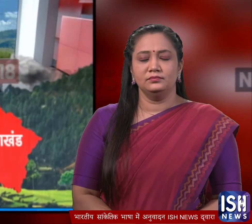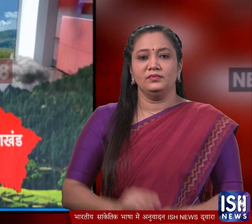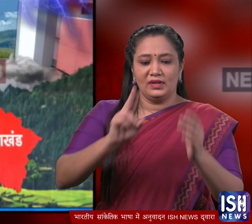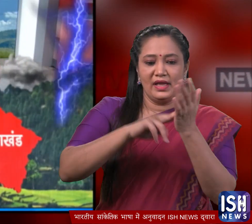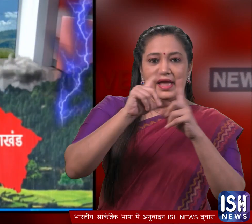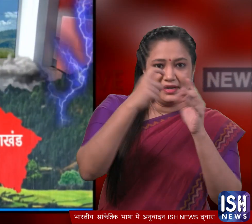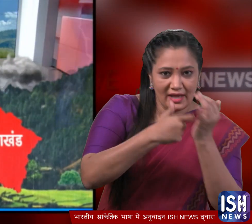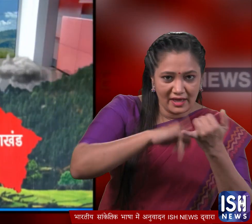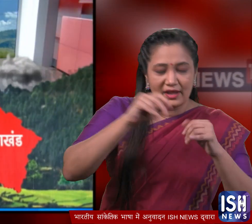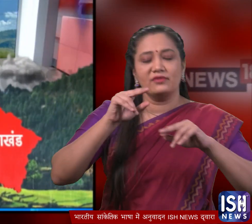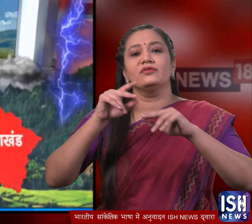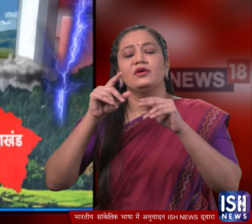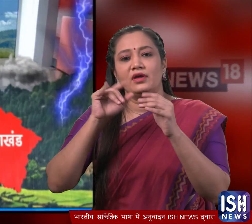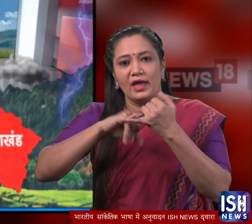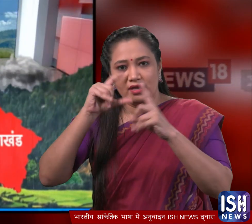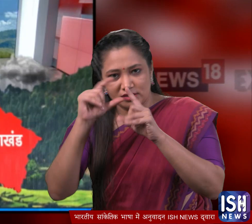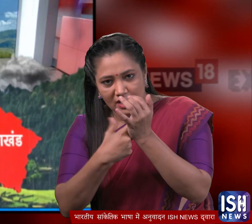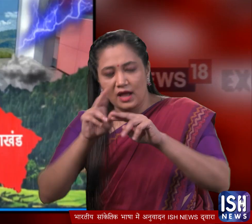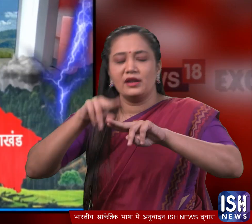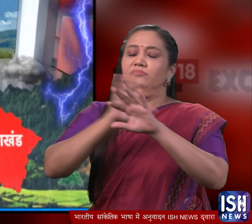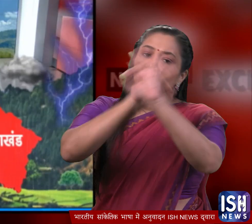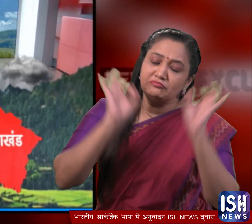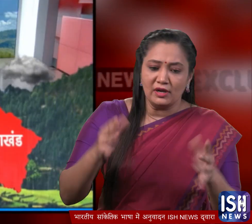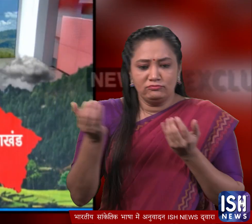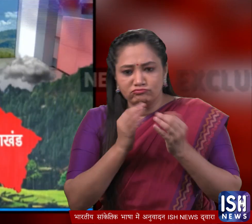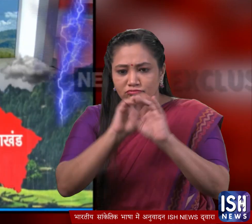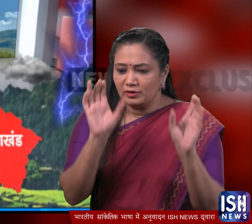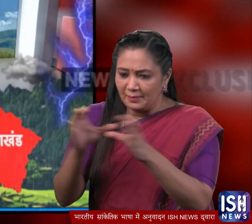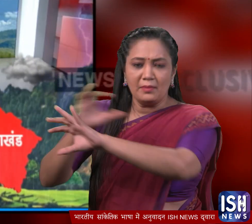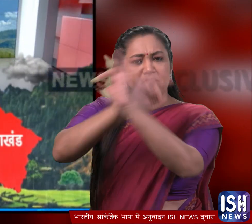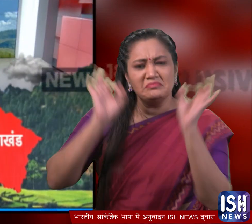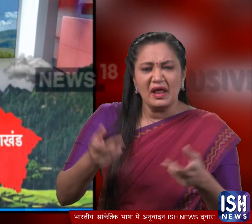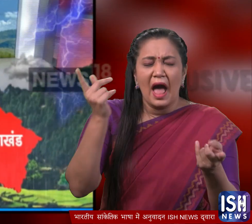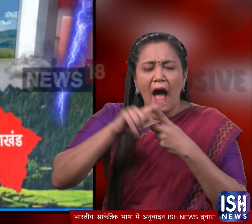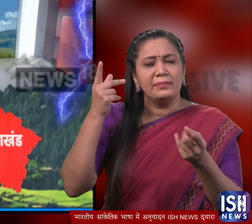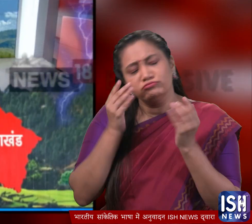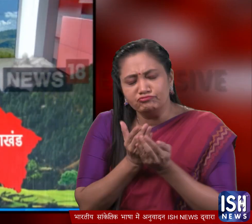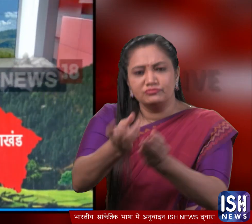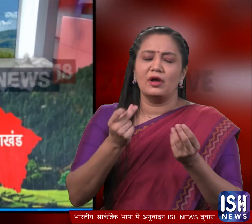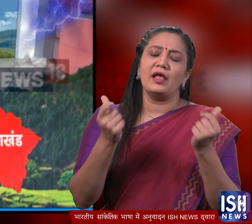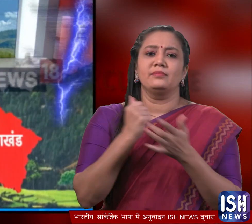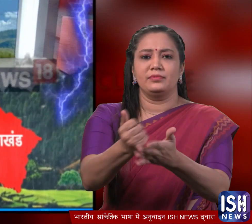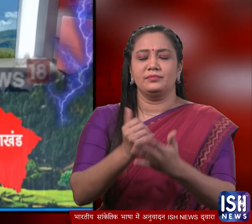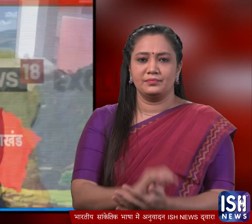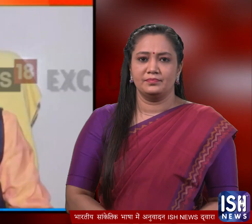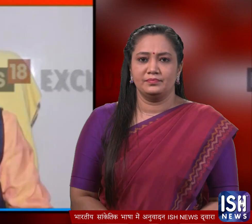अलावा एनडीआरएफ और एसडीआरएफ की टीमों को भी अलर्ट पर रखा गया है, ताकि जरूरत पड़ने पर लोगों की फौरन मदद की जा